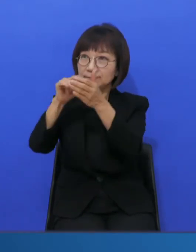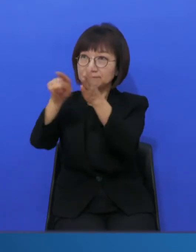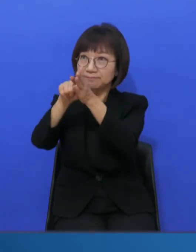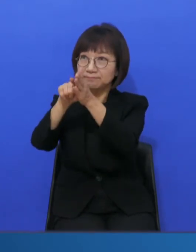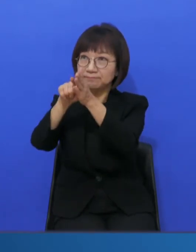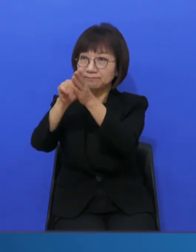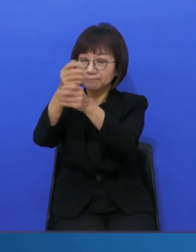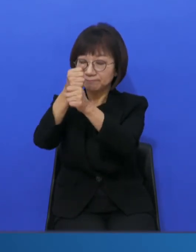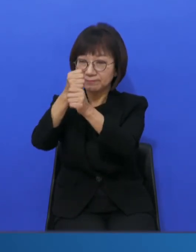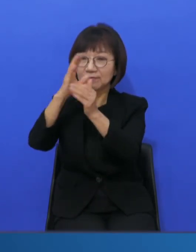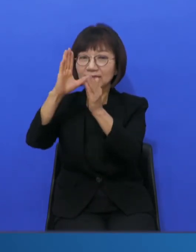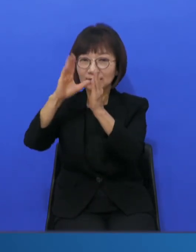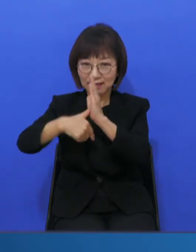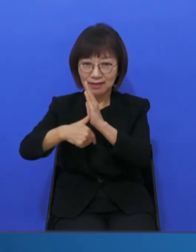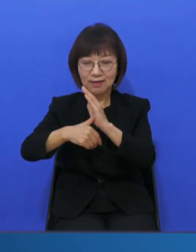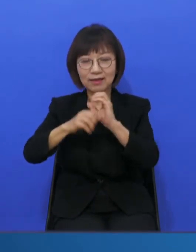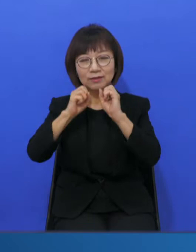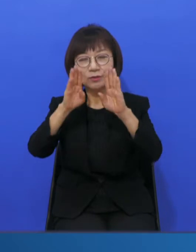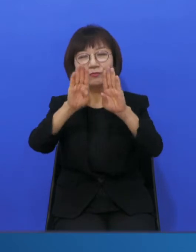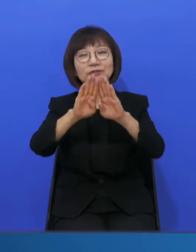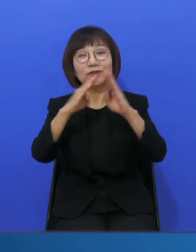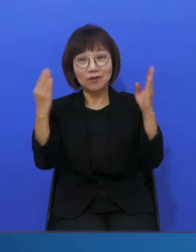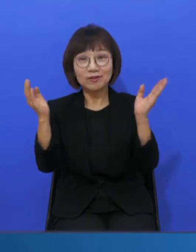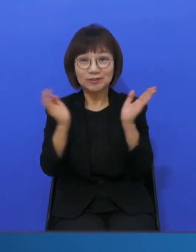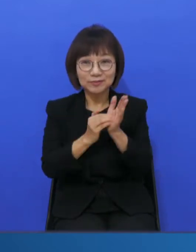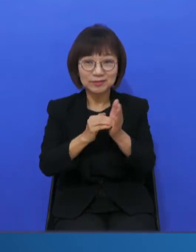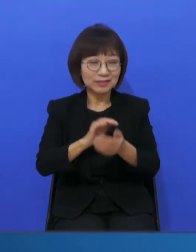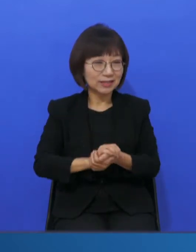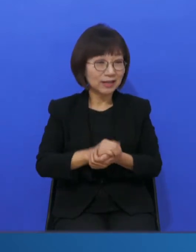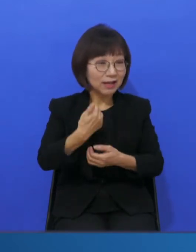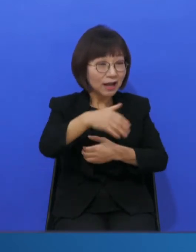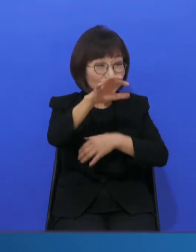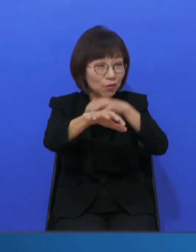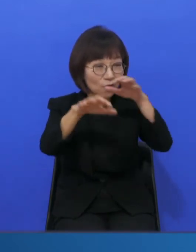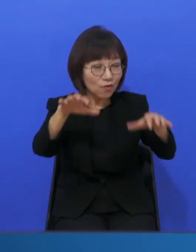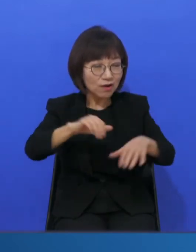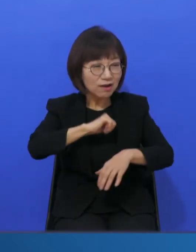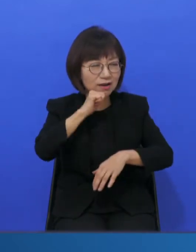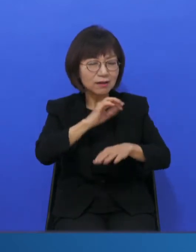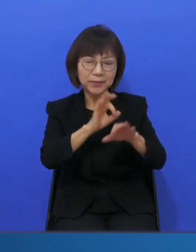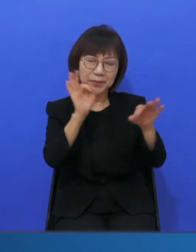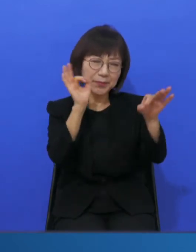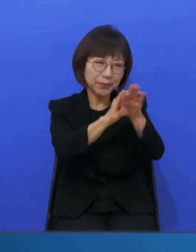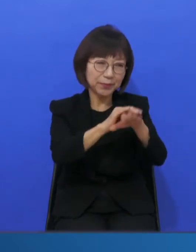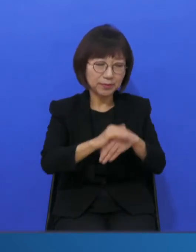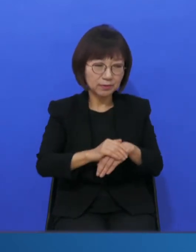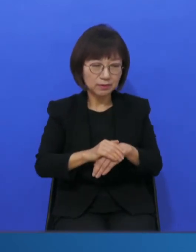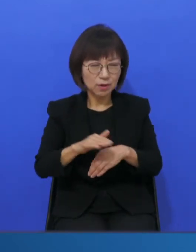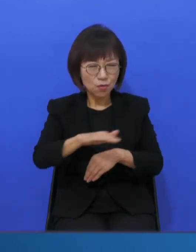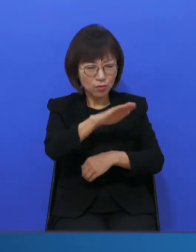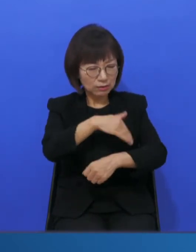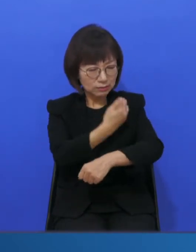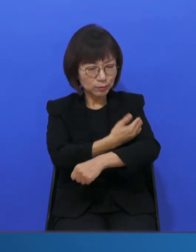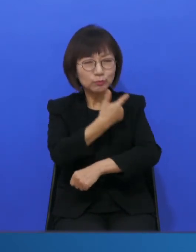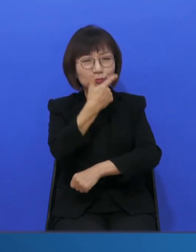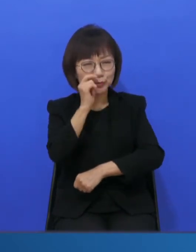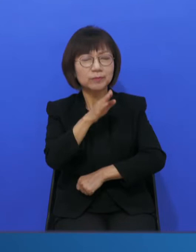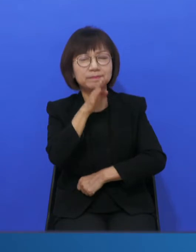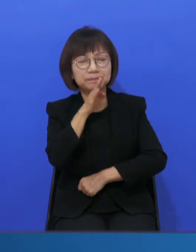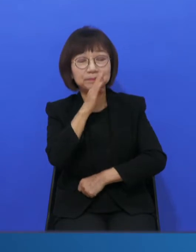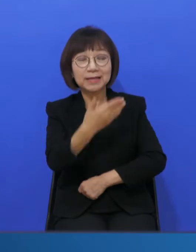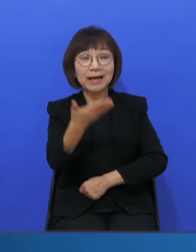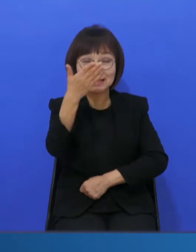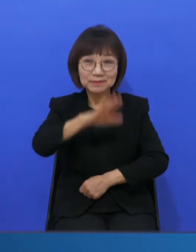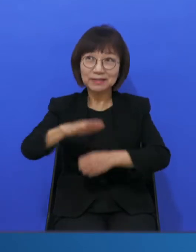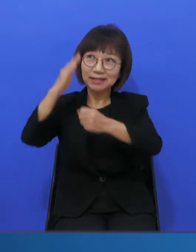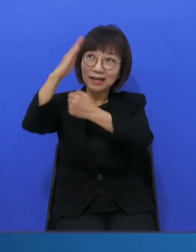of world evangelization had to open. 가는 곳마다 가난은 무너지고요. 우리가 능력 없지만 하나님 능력으로 역사하게 돼 있어요. Wherever we went, poverty came